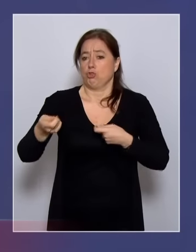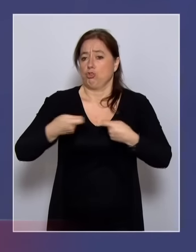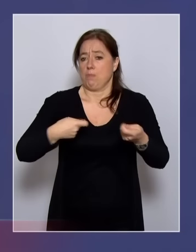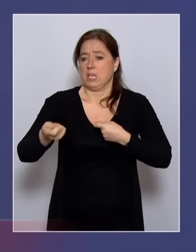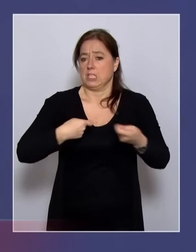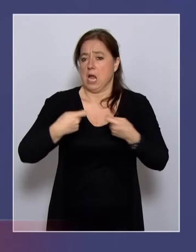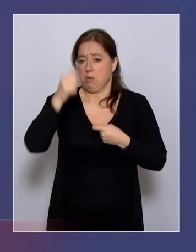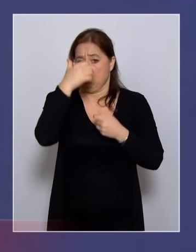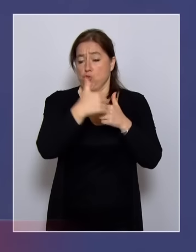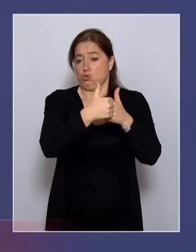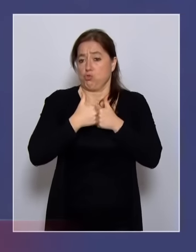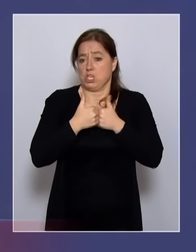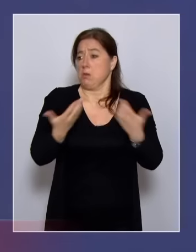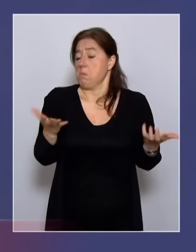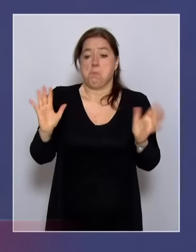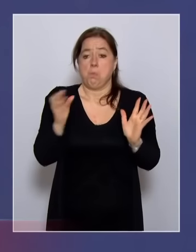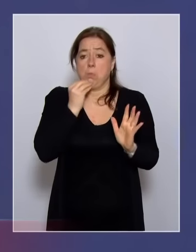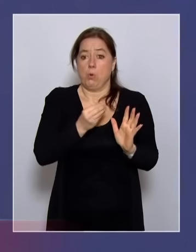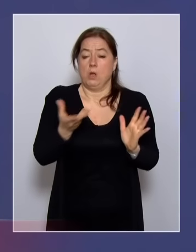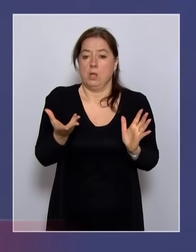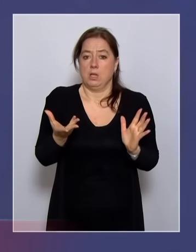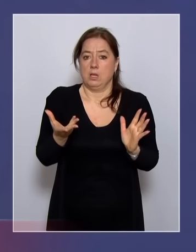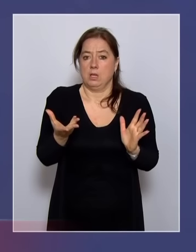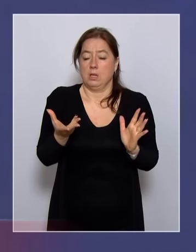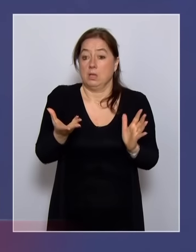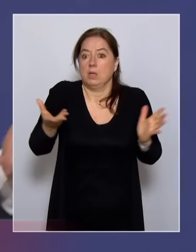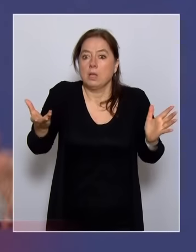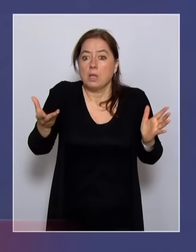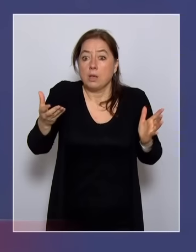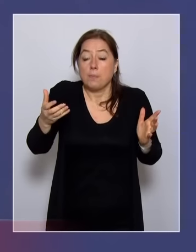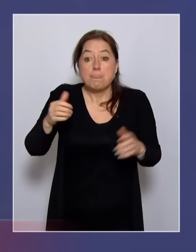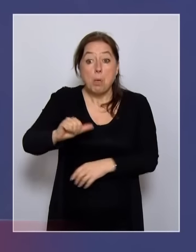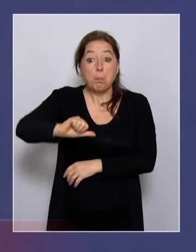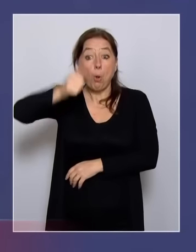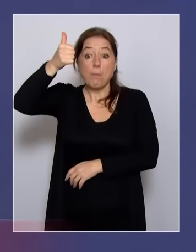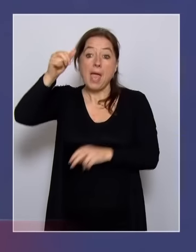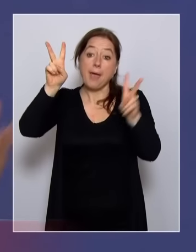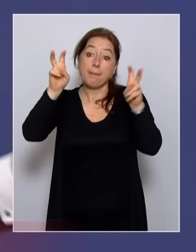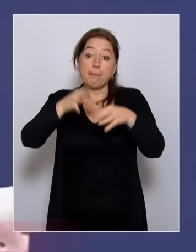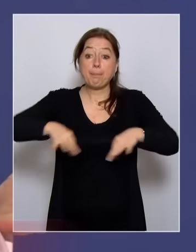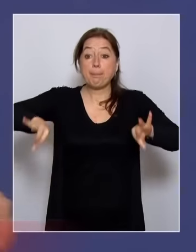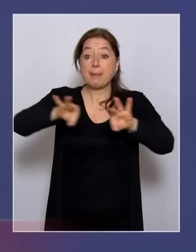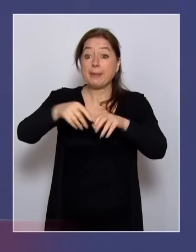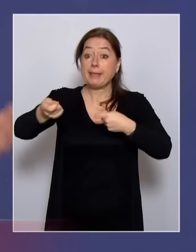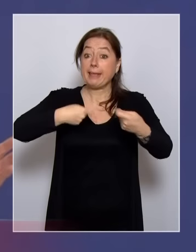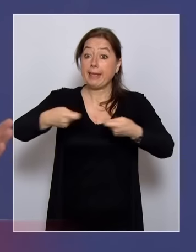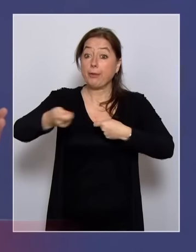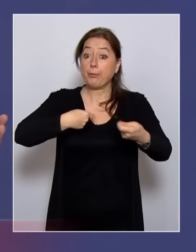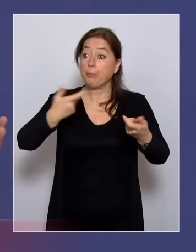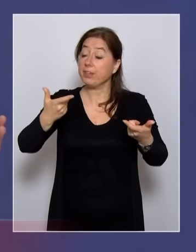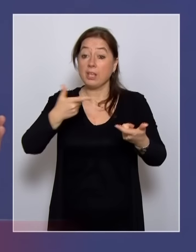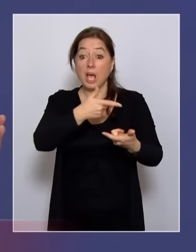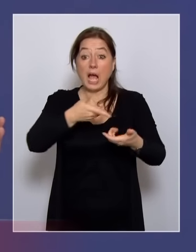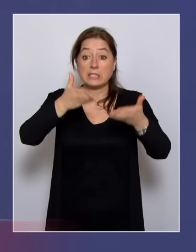suive nos règles. C'est comme si la 1re économie du monde avait soudain décidé qu'elle allait faire comme elle. C'est ce qui s'est